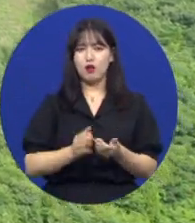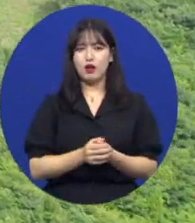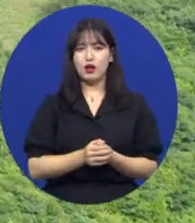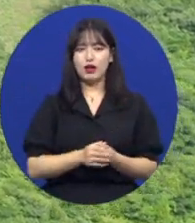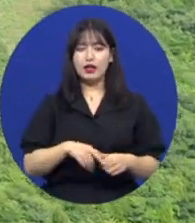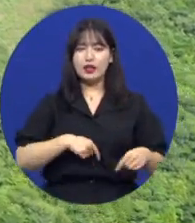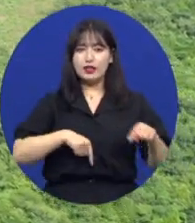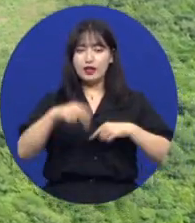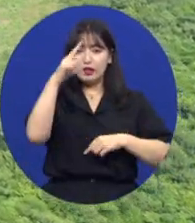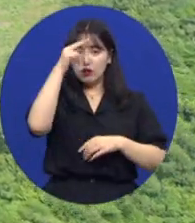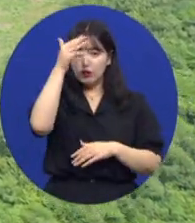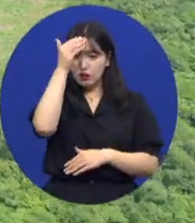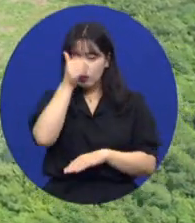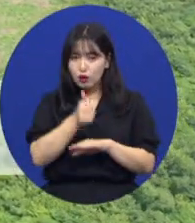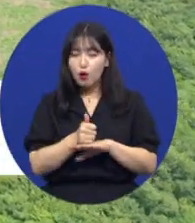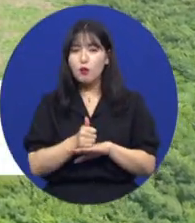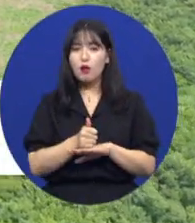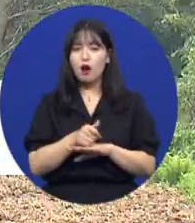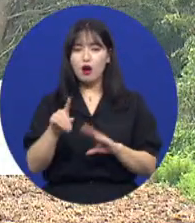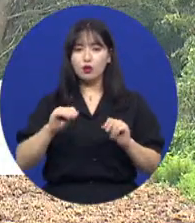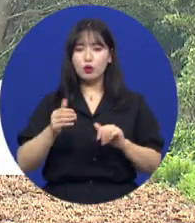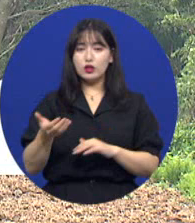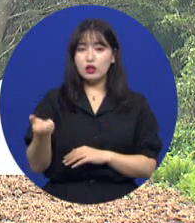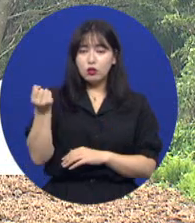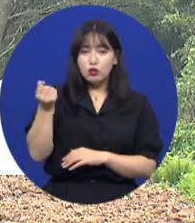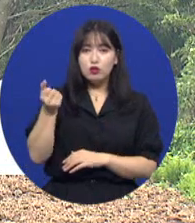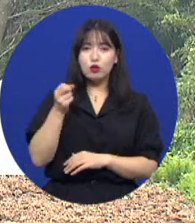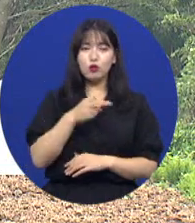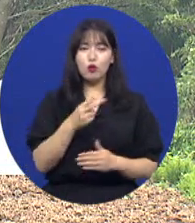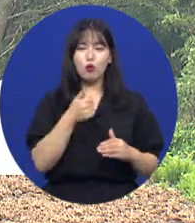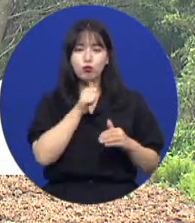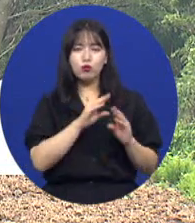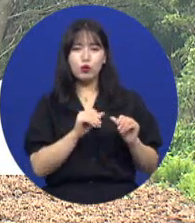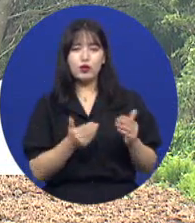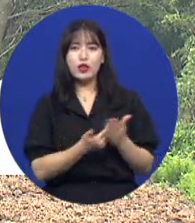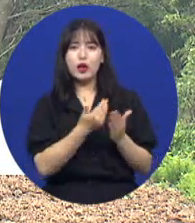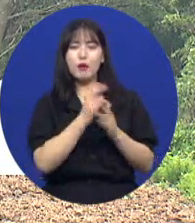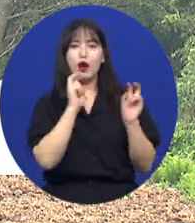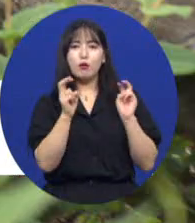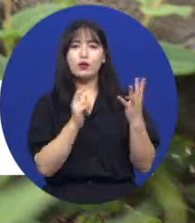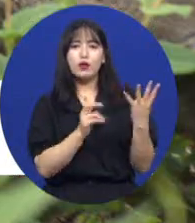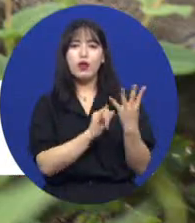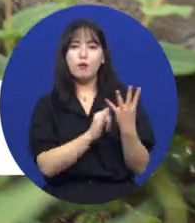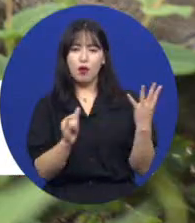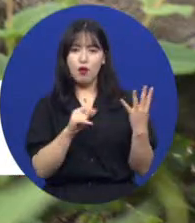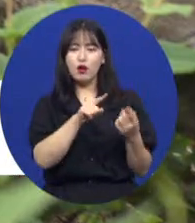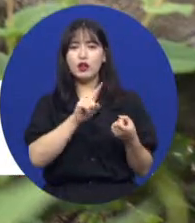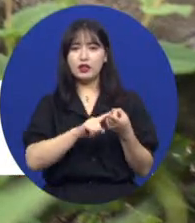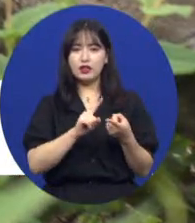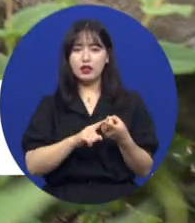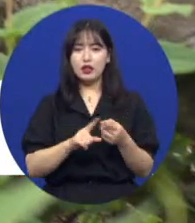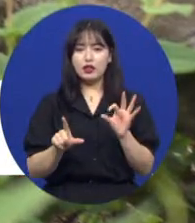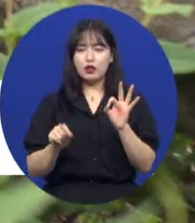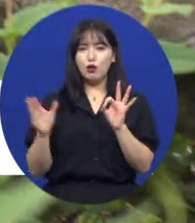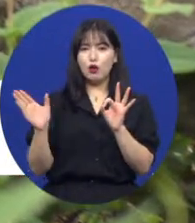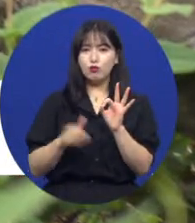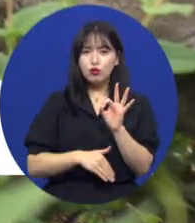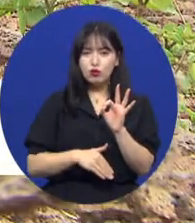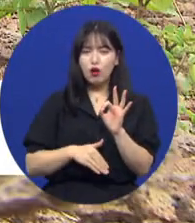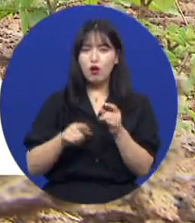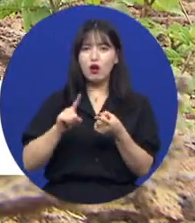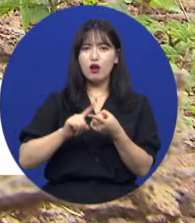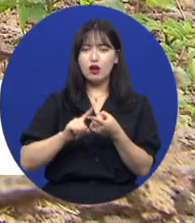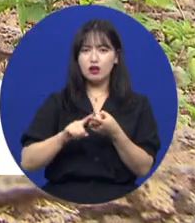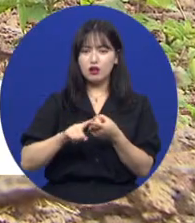자치 경찰 조사결과 토지 소유주와 부동산 개발업자 등 4명은 지난해 10월부터 제주시 조천읍 1대 18 마녀